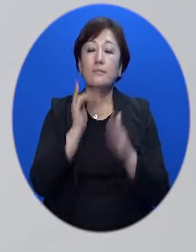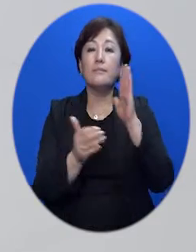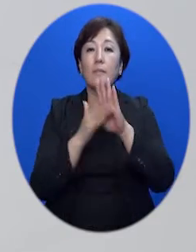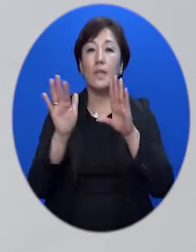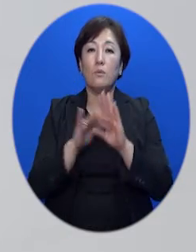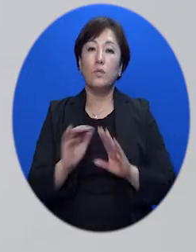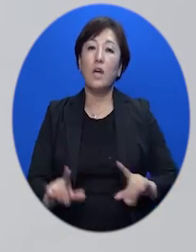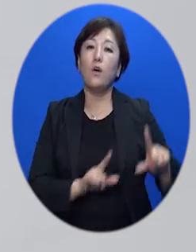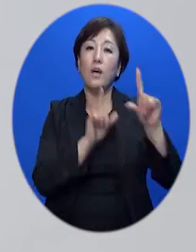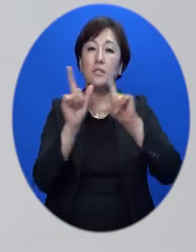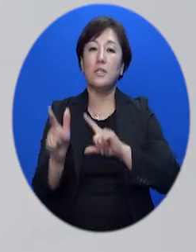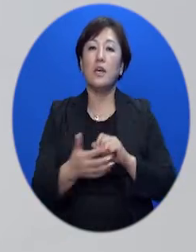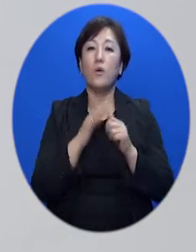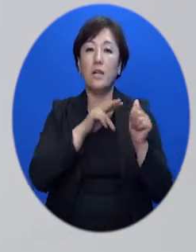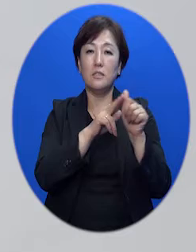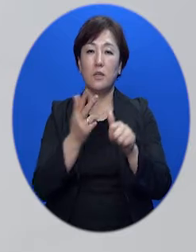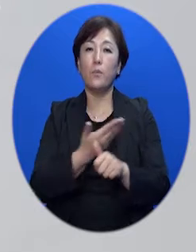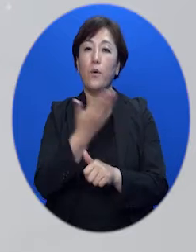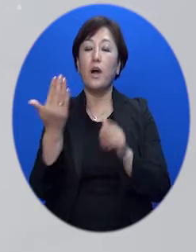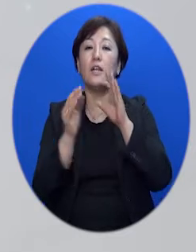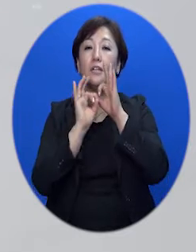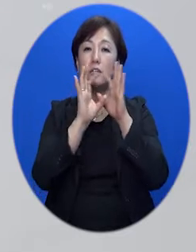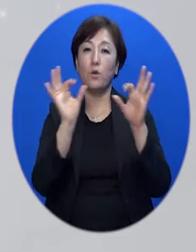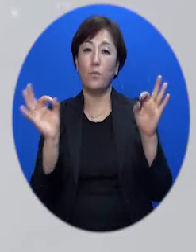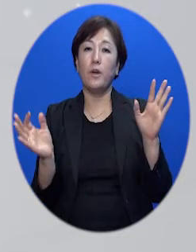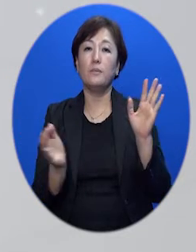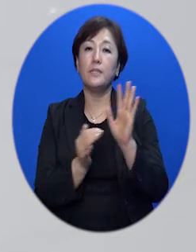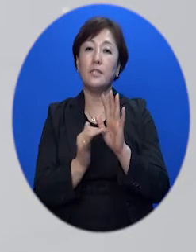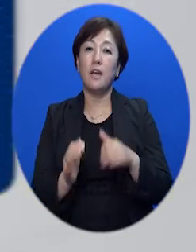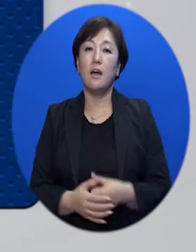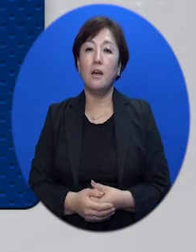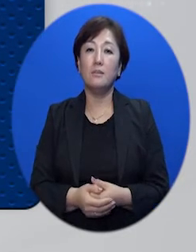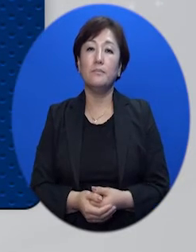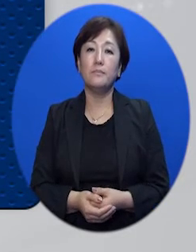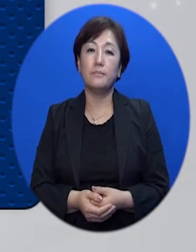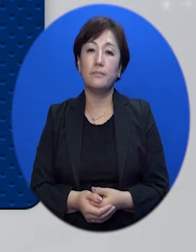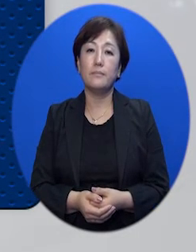울산의 문화와 생활 소식을 알려드리는 해오리 문화가 알림입니다.